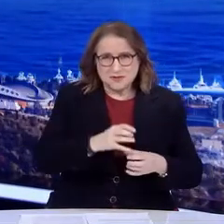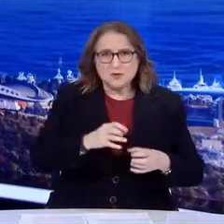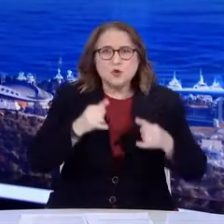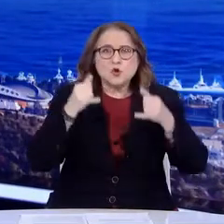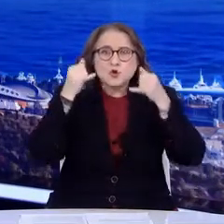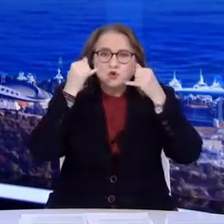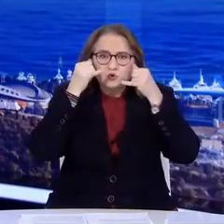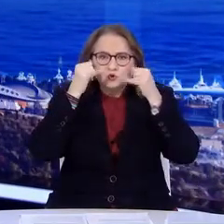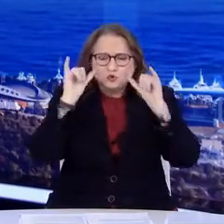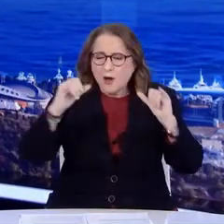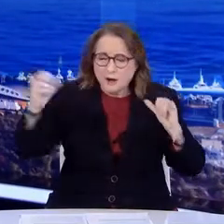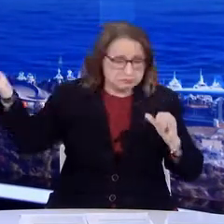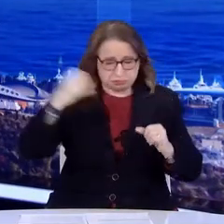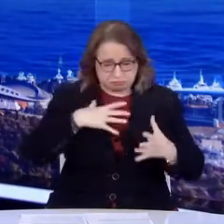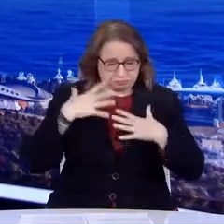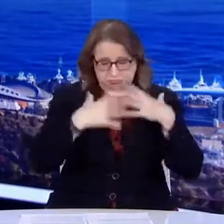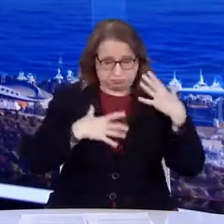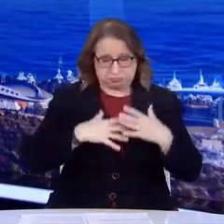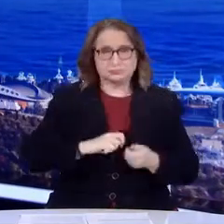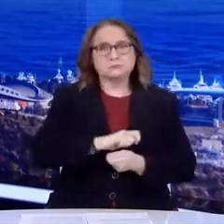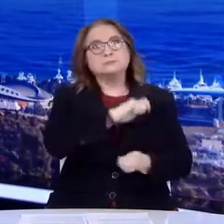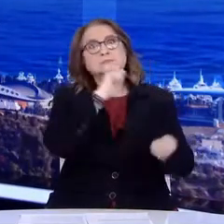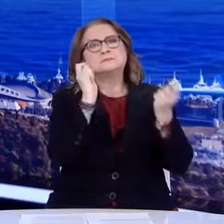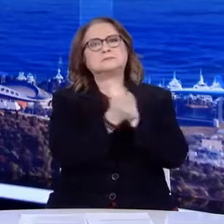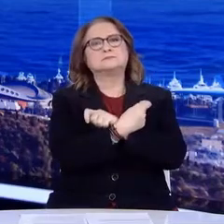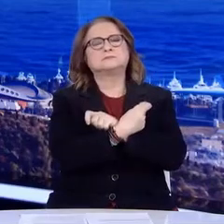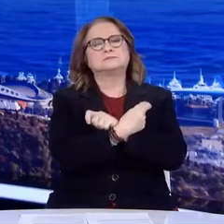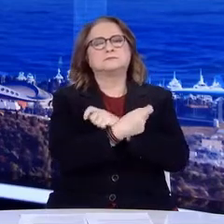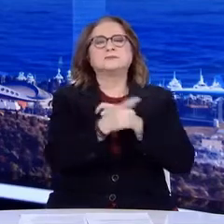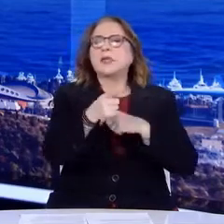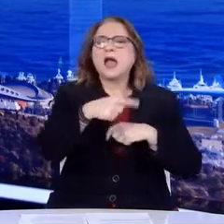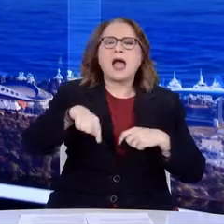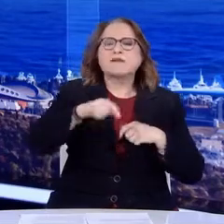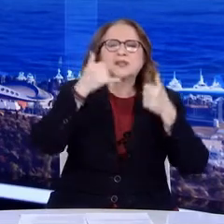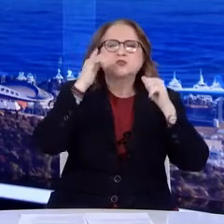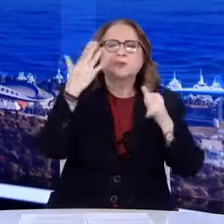θα μπουν στον καλό δρόμο για να κερδίσουν αναστολή της φυλάκησής τους.